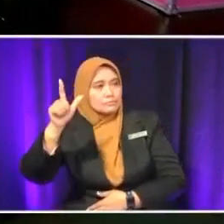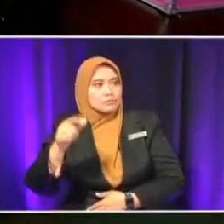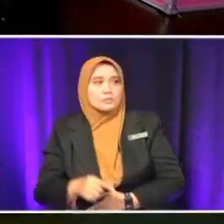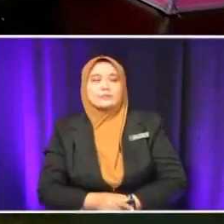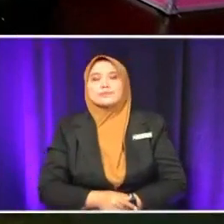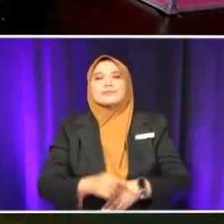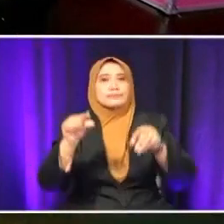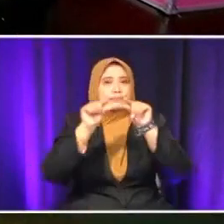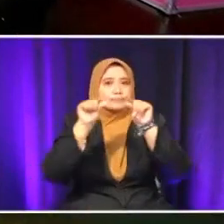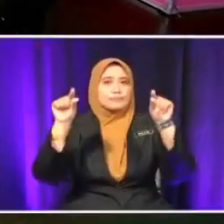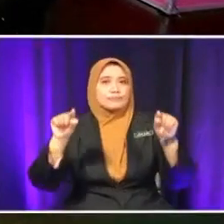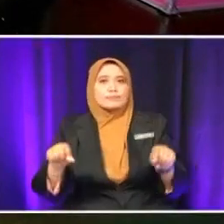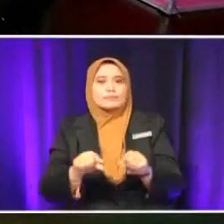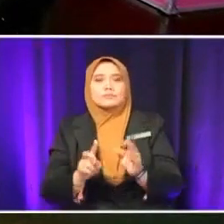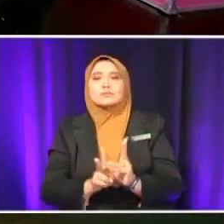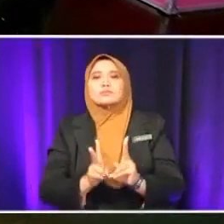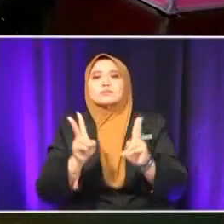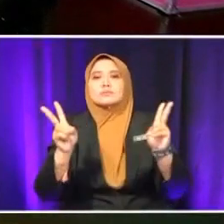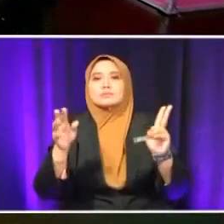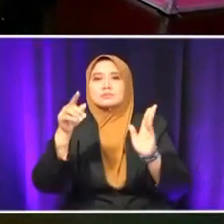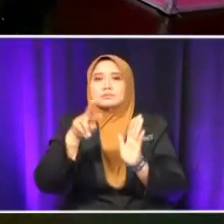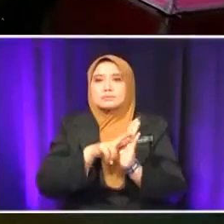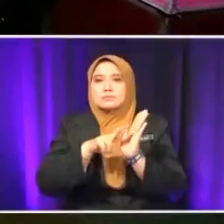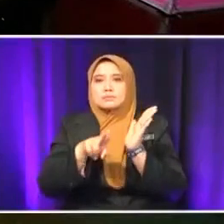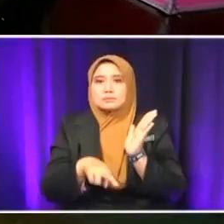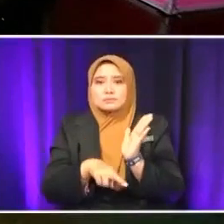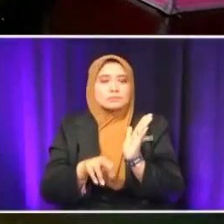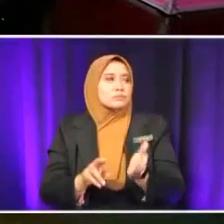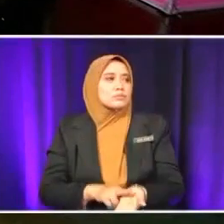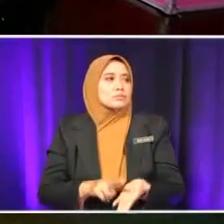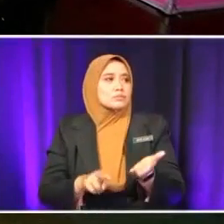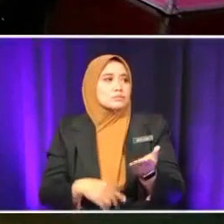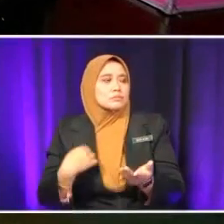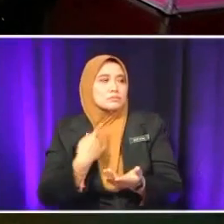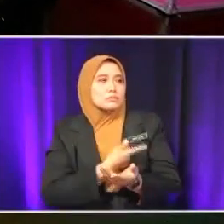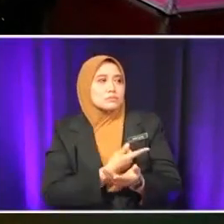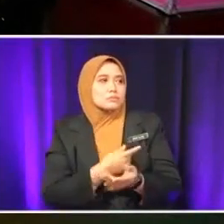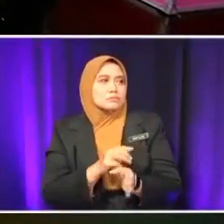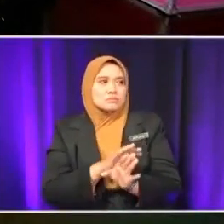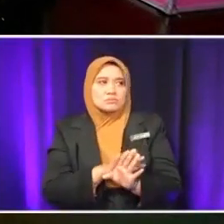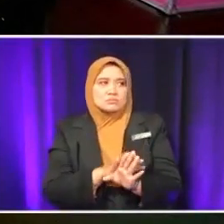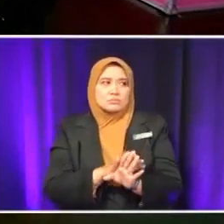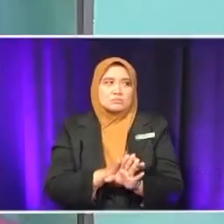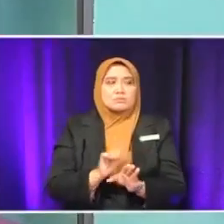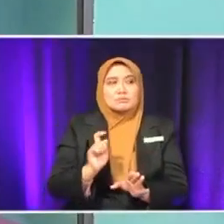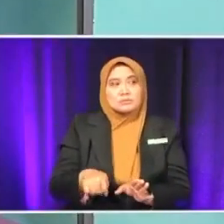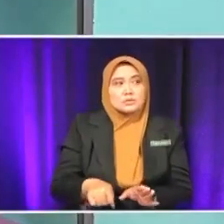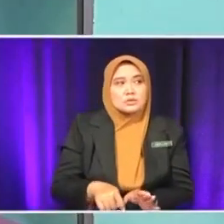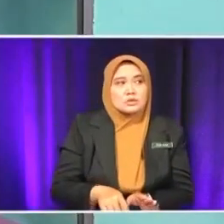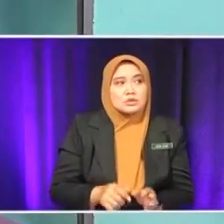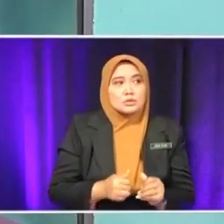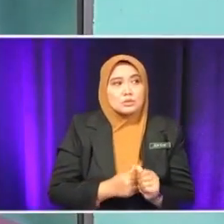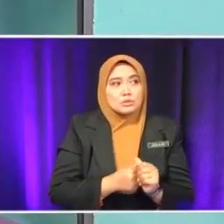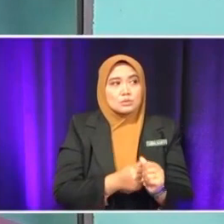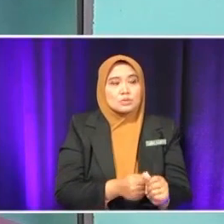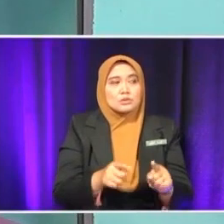paling rendah. Paling rendah. Okey. Dah tentu PQ dan QR kita tak boleh elak. Kita kena lalu ikut tepi yang sedia